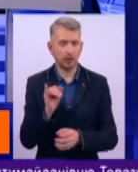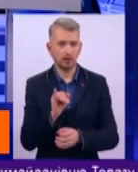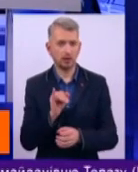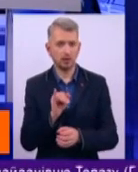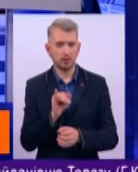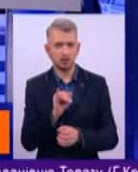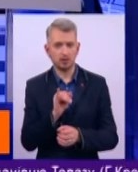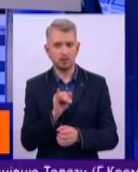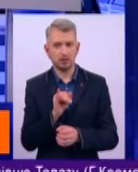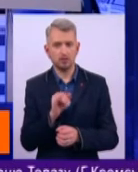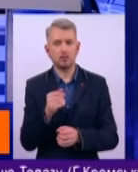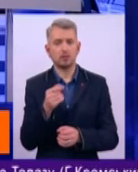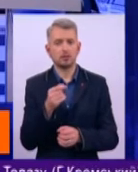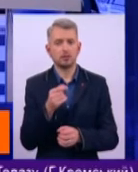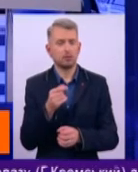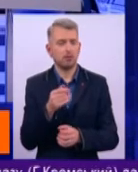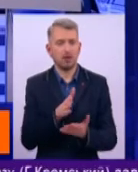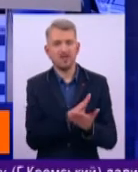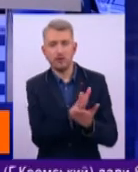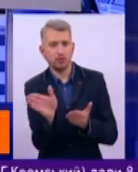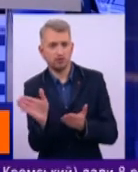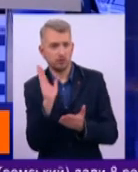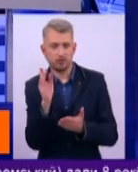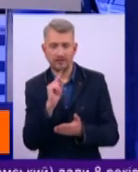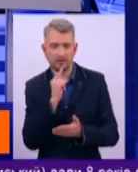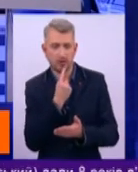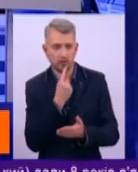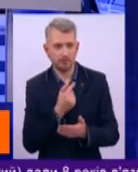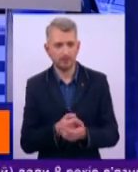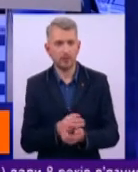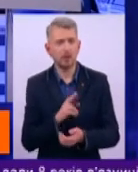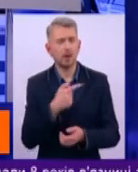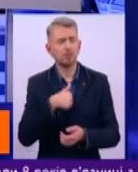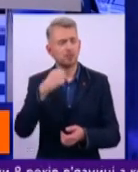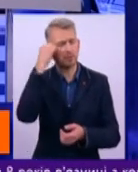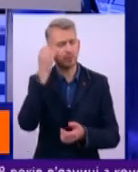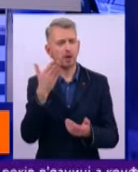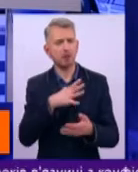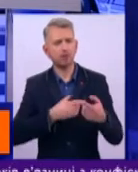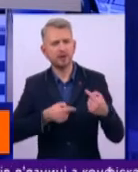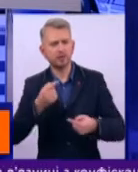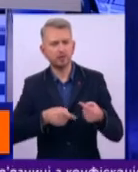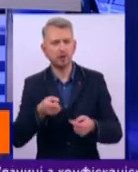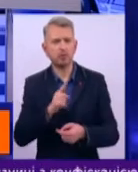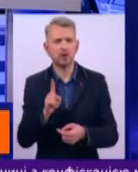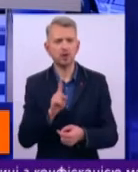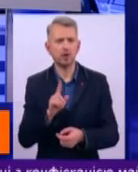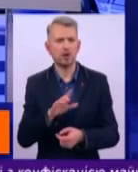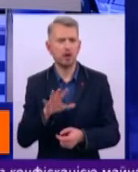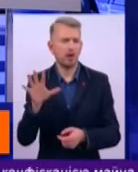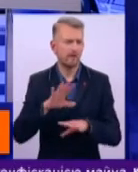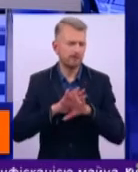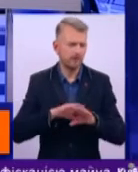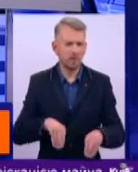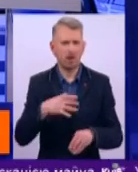цього зрушити вже, звернути дуже складно. Ми пам'ятаємо, яка була дискусія про те, що все, Америка